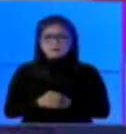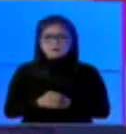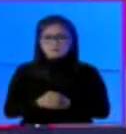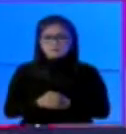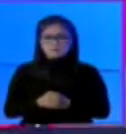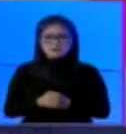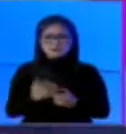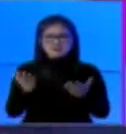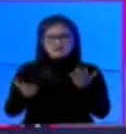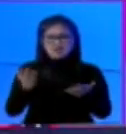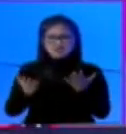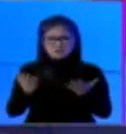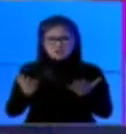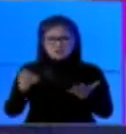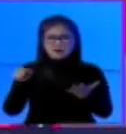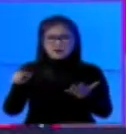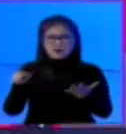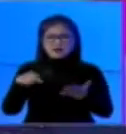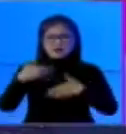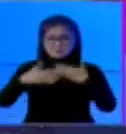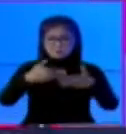pertengahan perjalanan